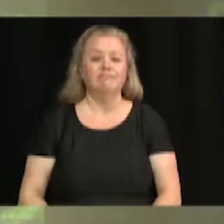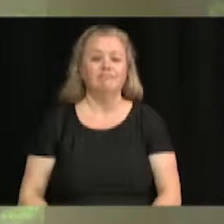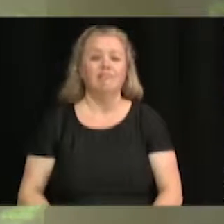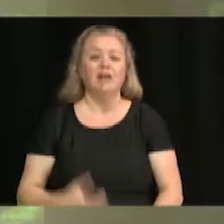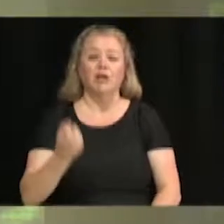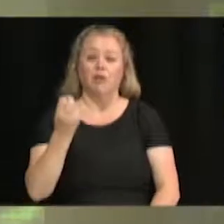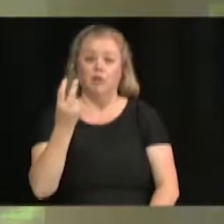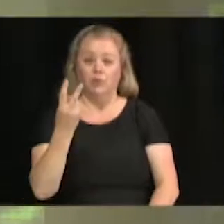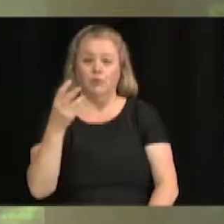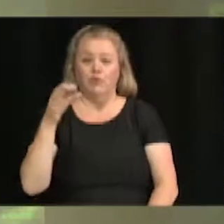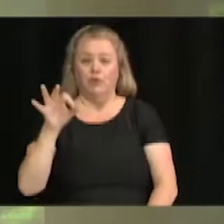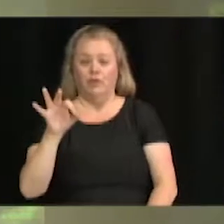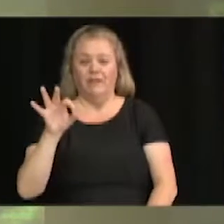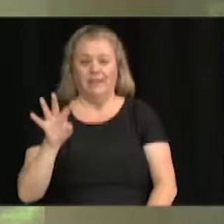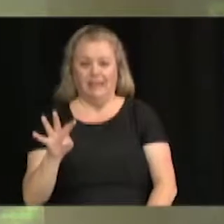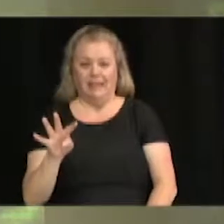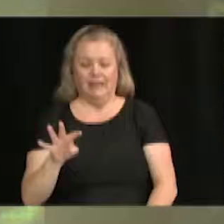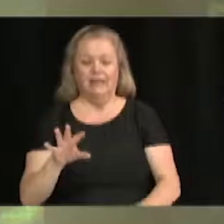M.